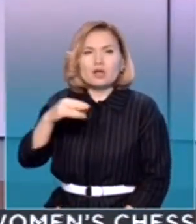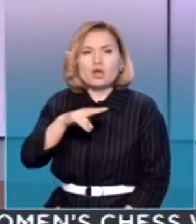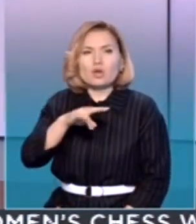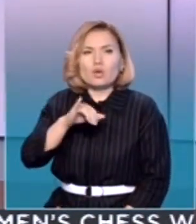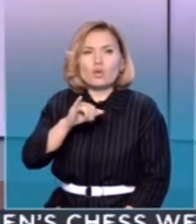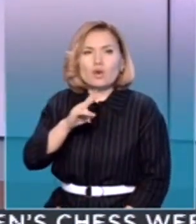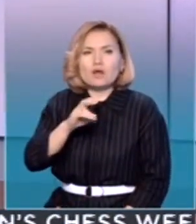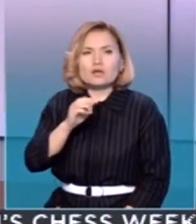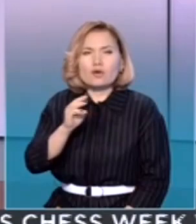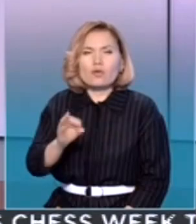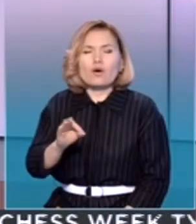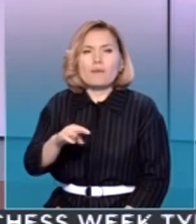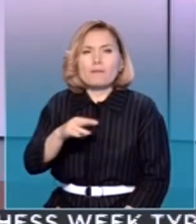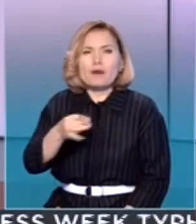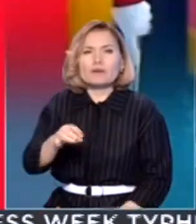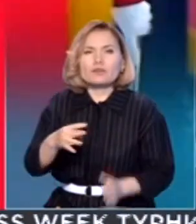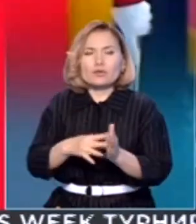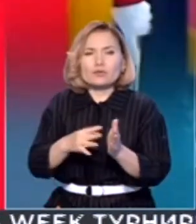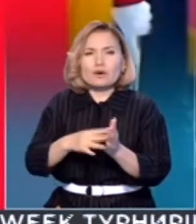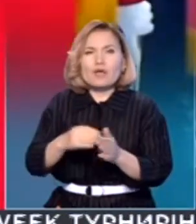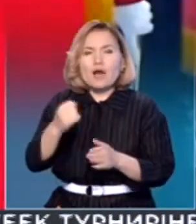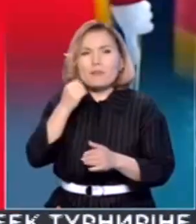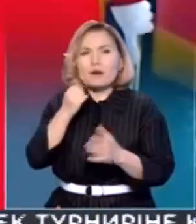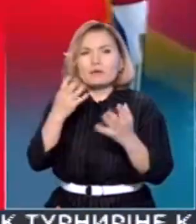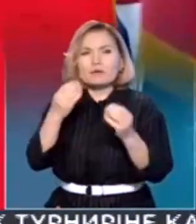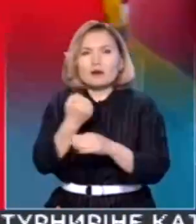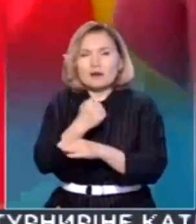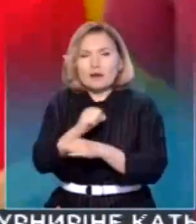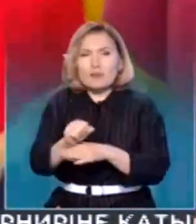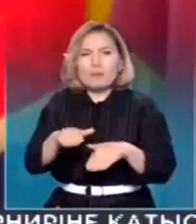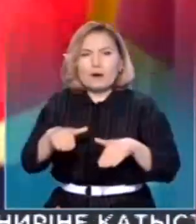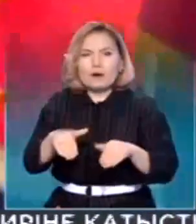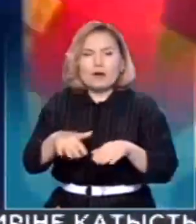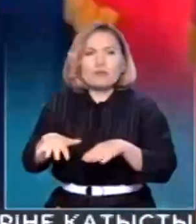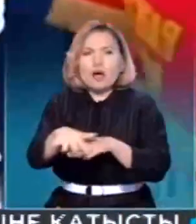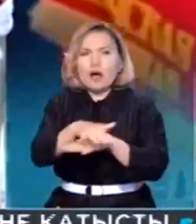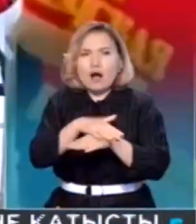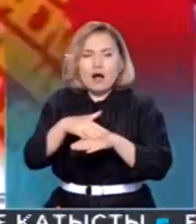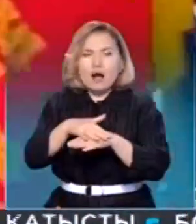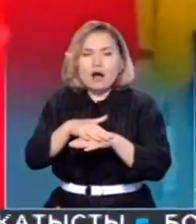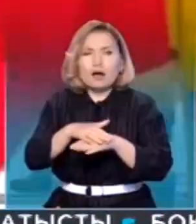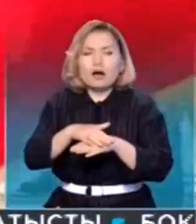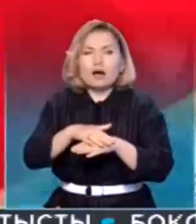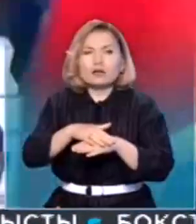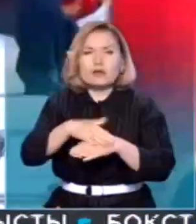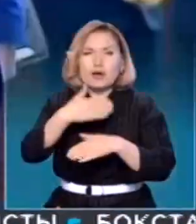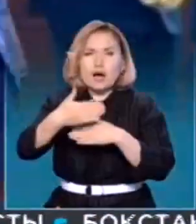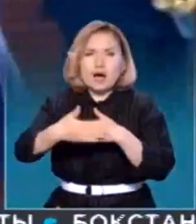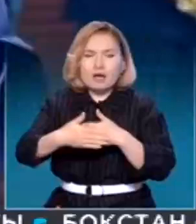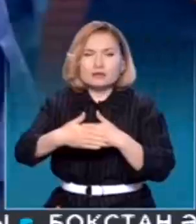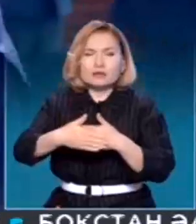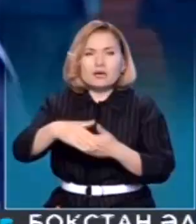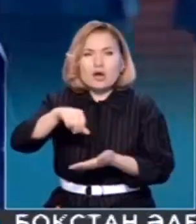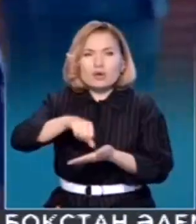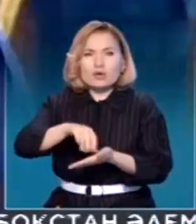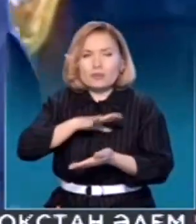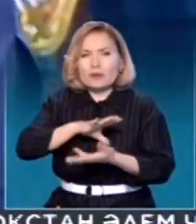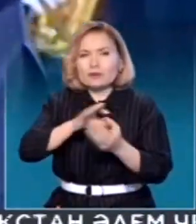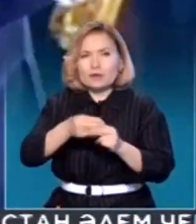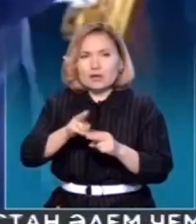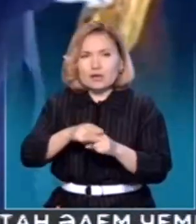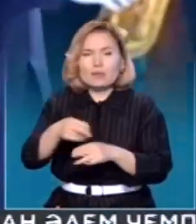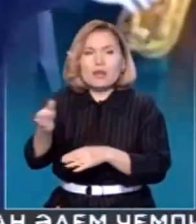Лукашенко мамырдың 9-ында Мәскеуде жеңіс парадынан бері халық алдына шыққан жоқ. Жексенбі күні Минскте өткен мемлекеттік